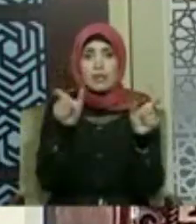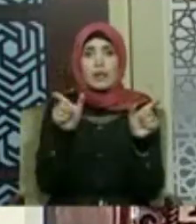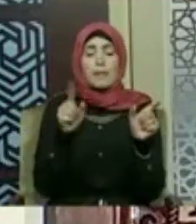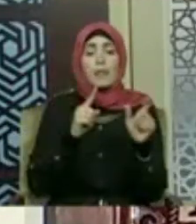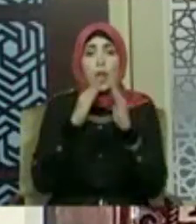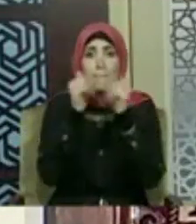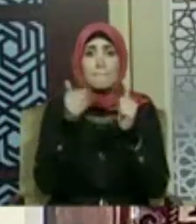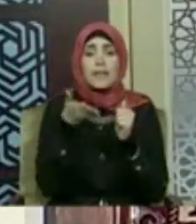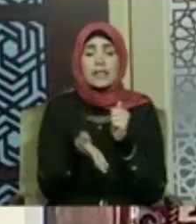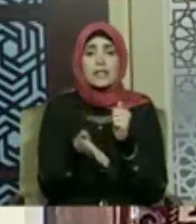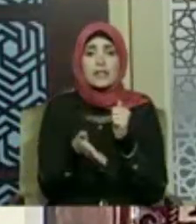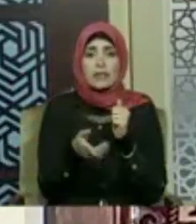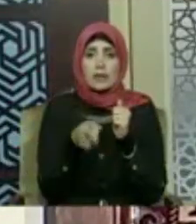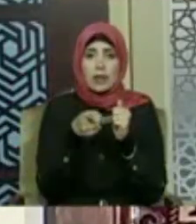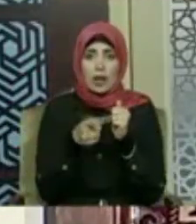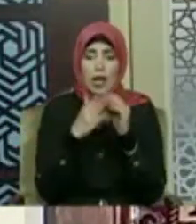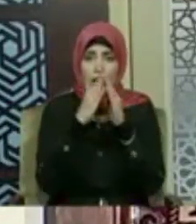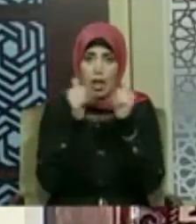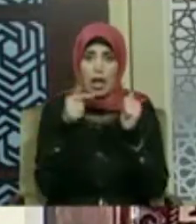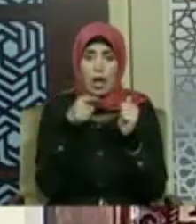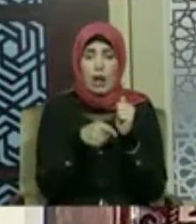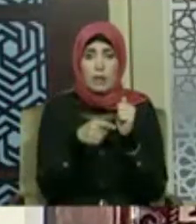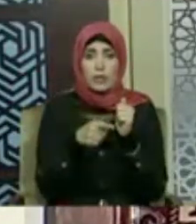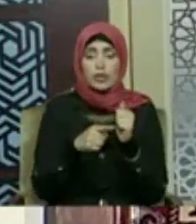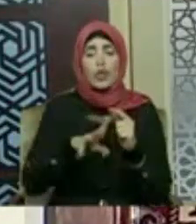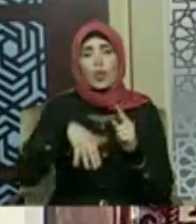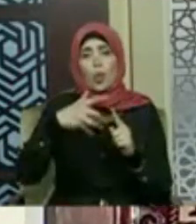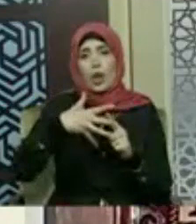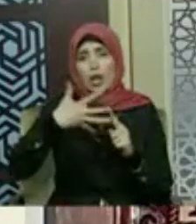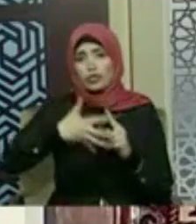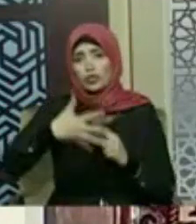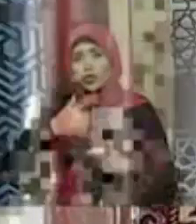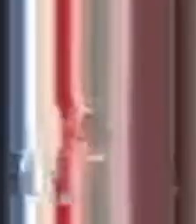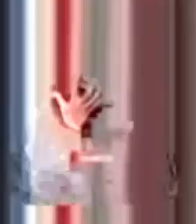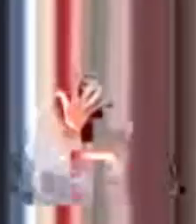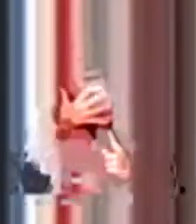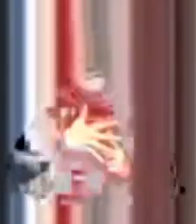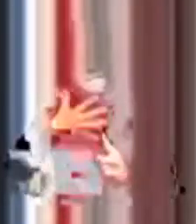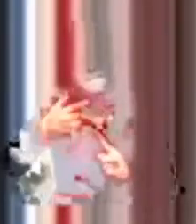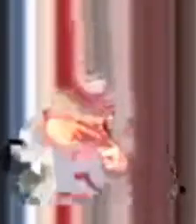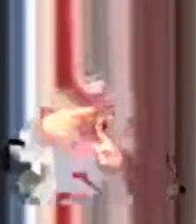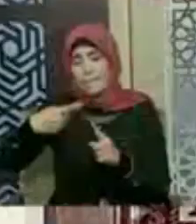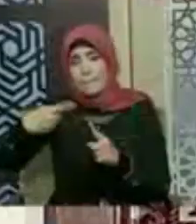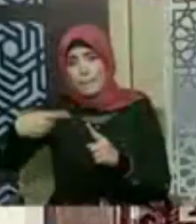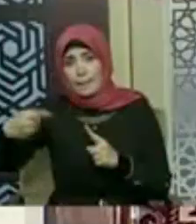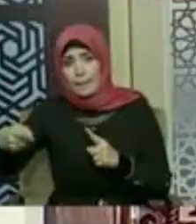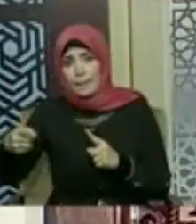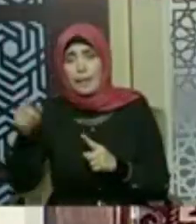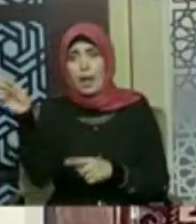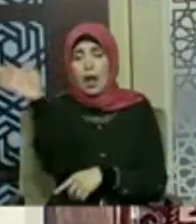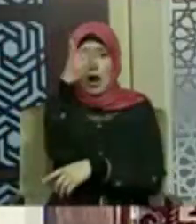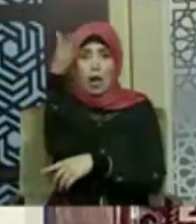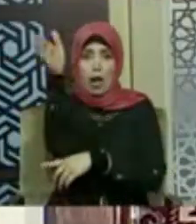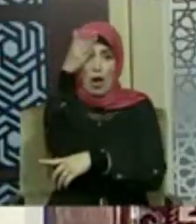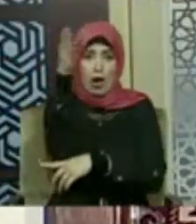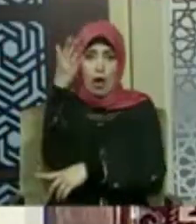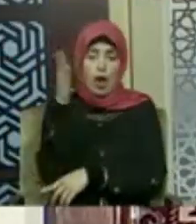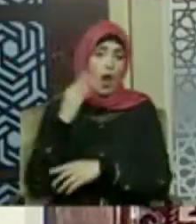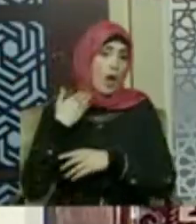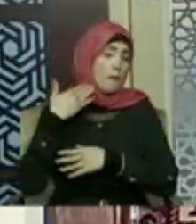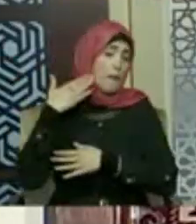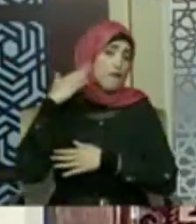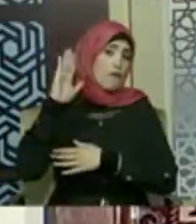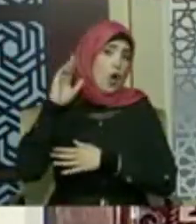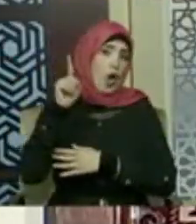مصر يسلم كل جيل من أبنائها الراية مرفوعة